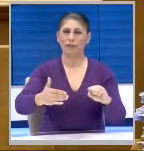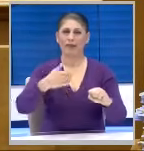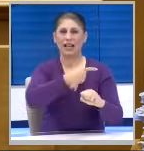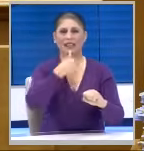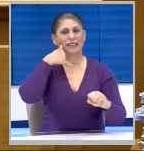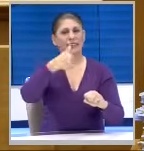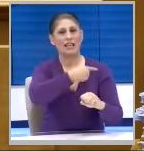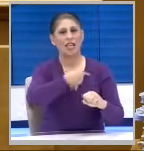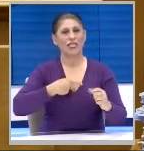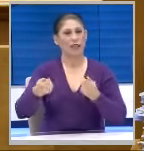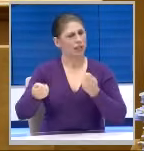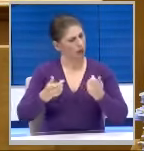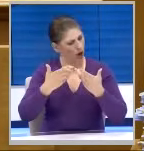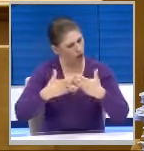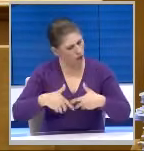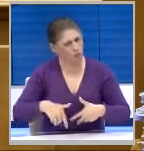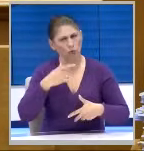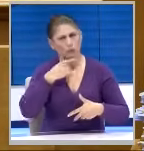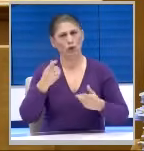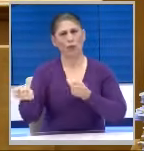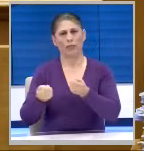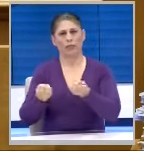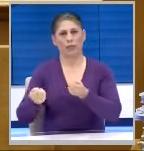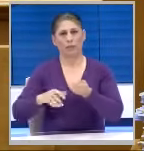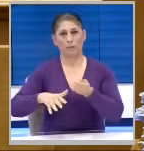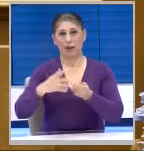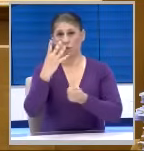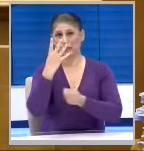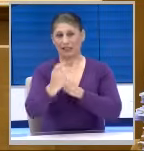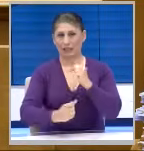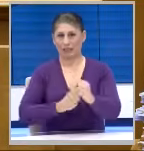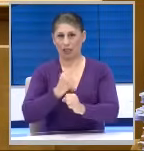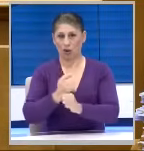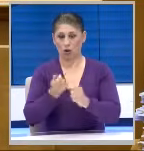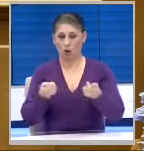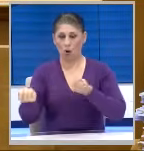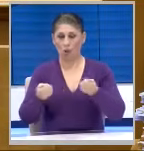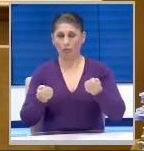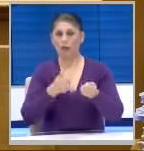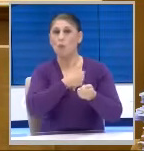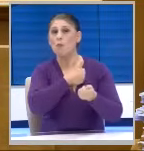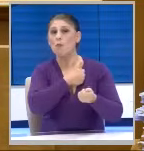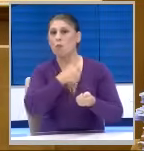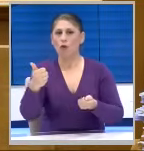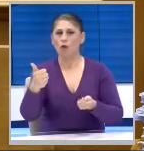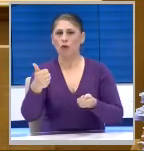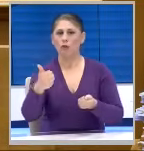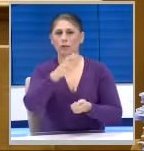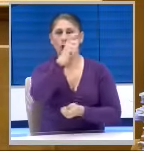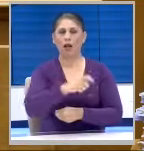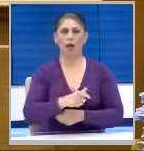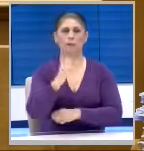διοίκηση η οποία λειτουργούσε εδώ και περίπου τέσσερα χρόνια οι οδηγίες δίνονται μόνο από το